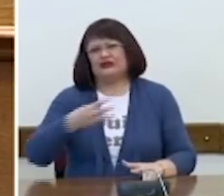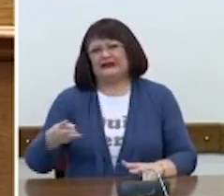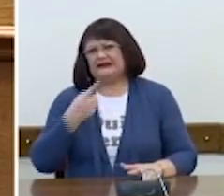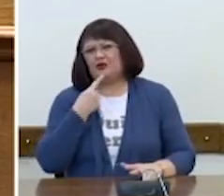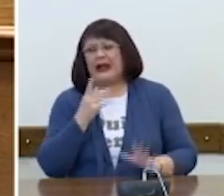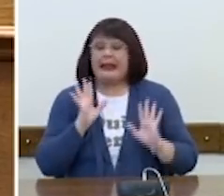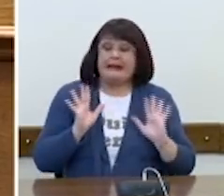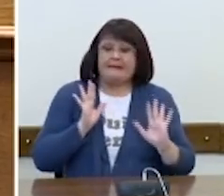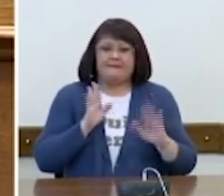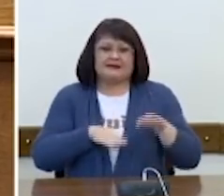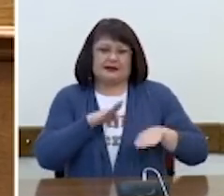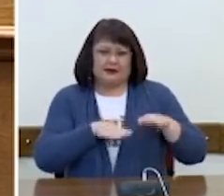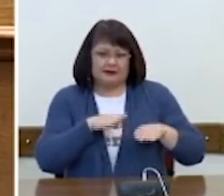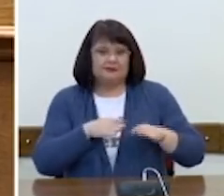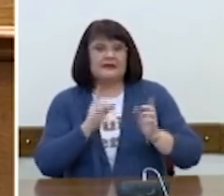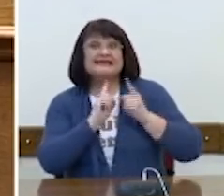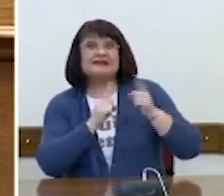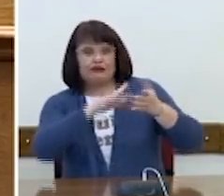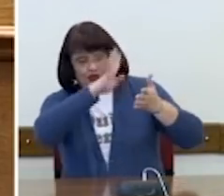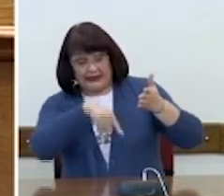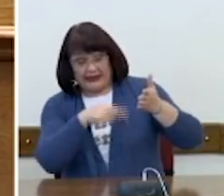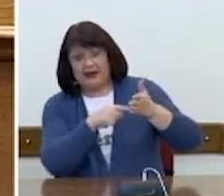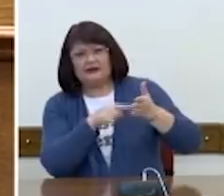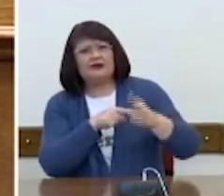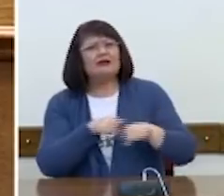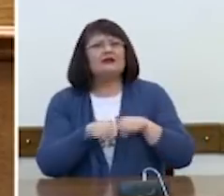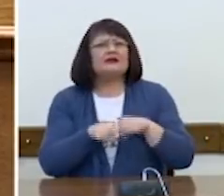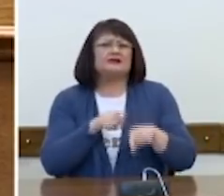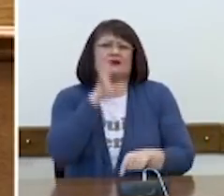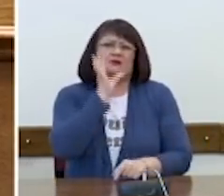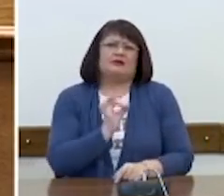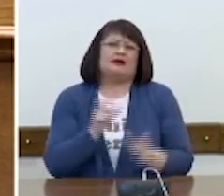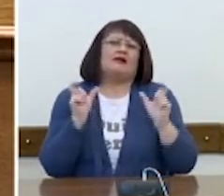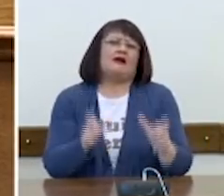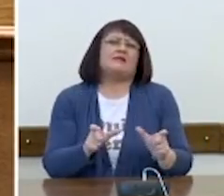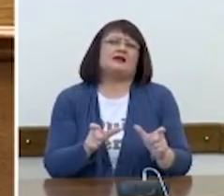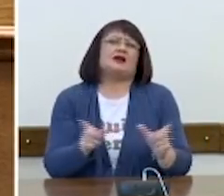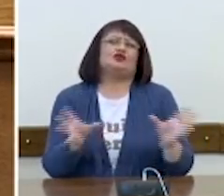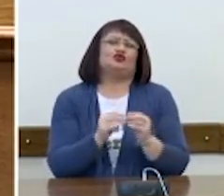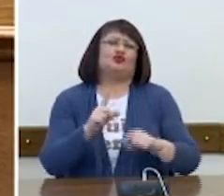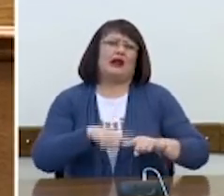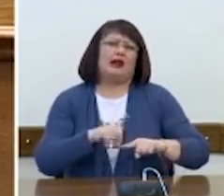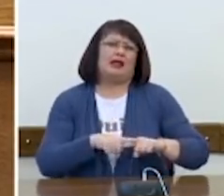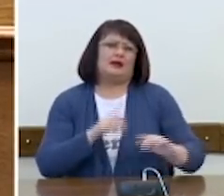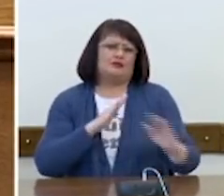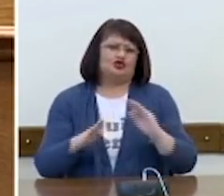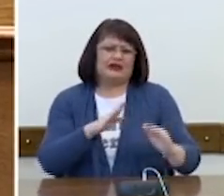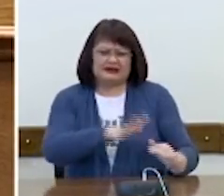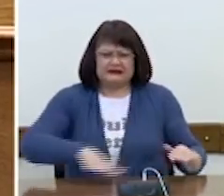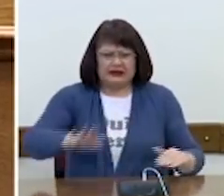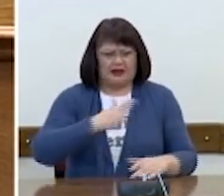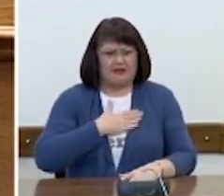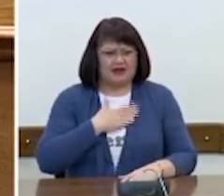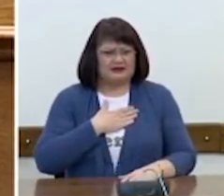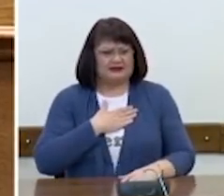είναι ότι η συμφωνία αυτή δεν αφορά πραγματικά την άμυνα της χώρας, την προστασία της εδαφικής της ακεραιότητας,